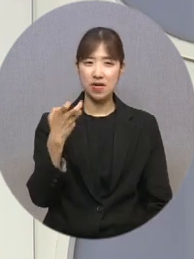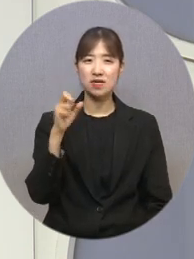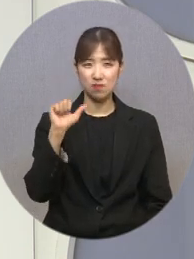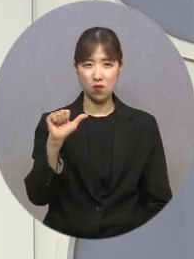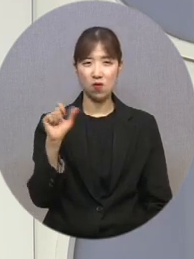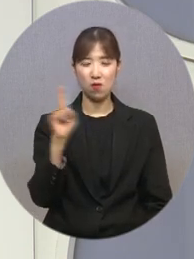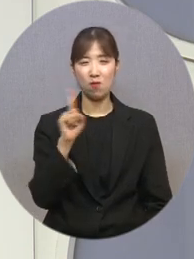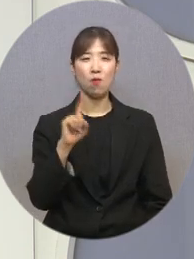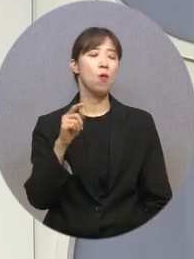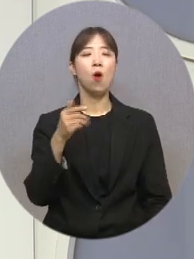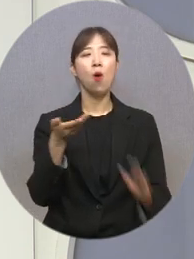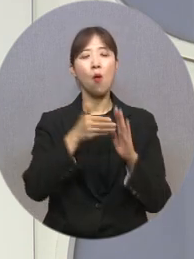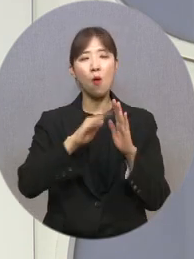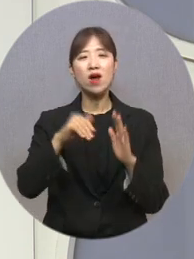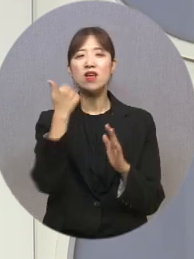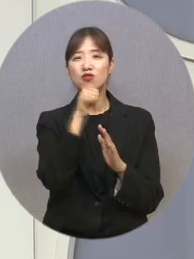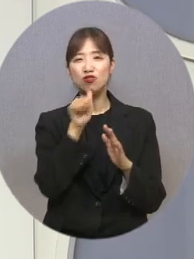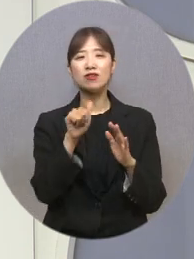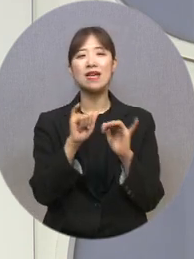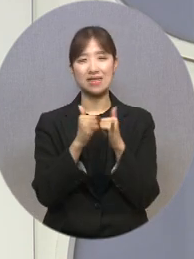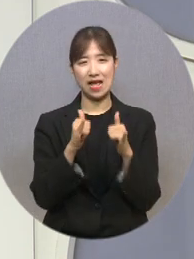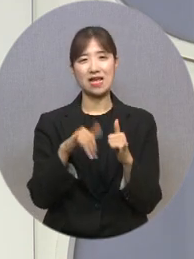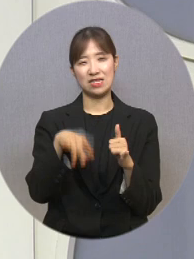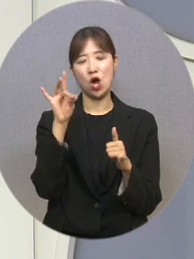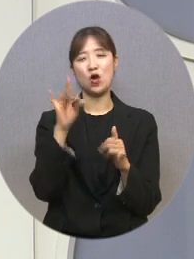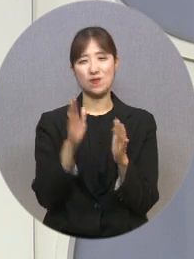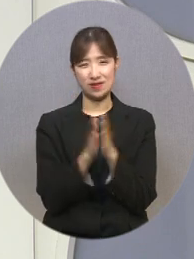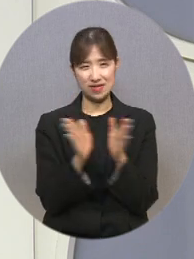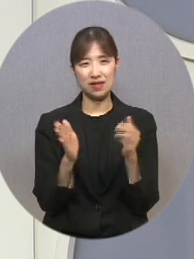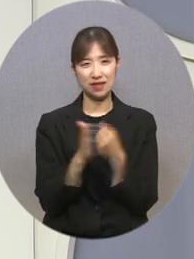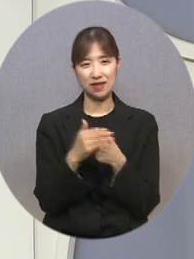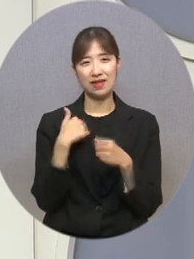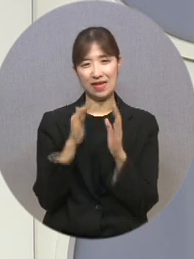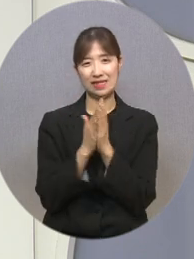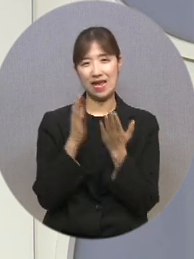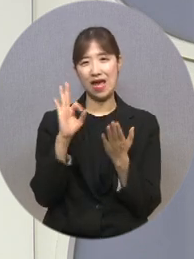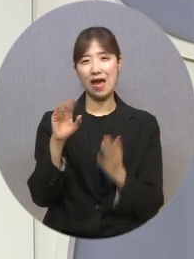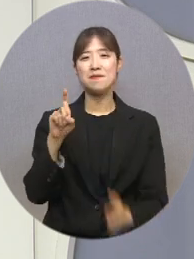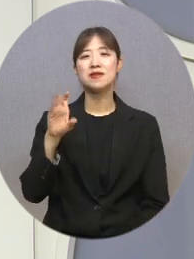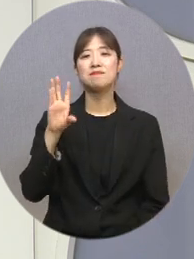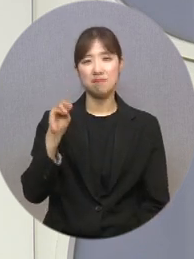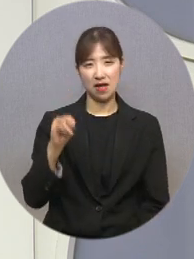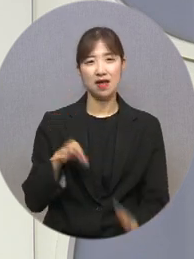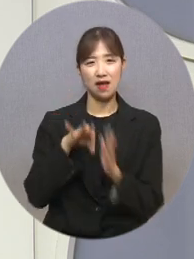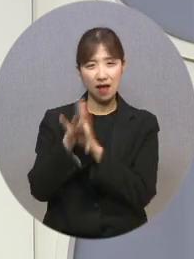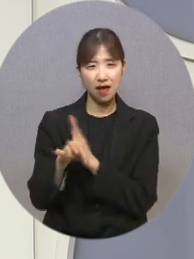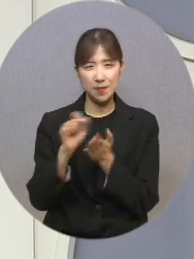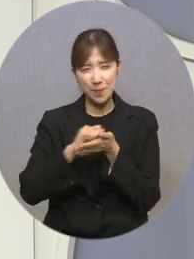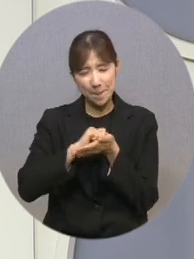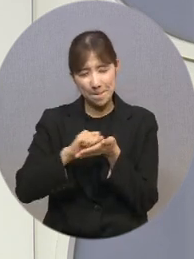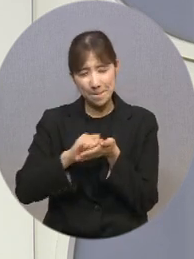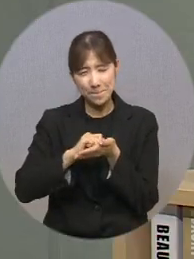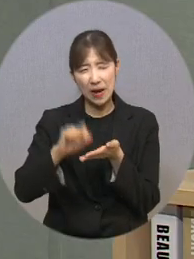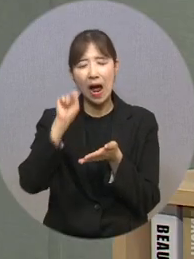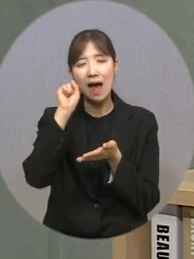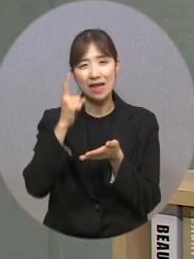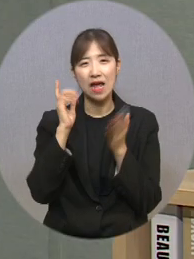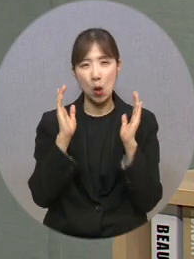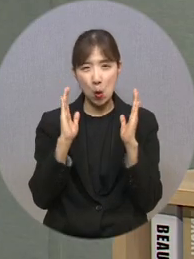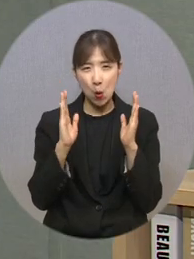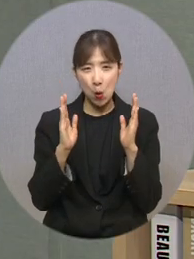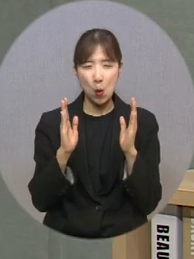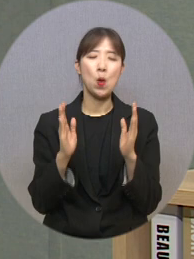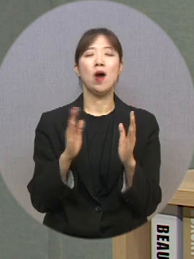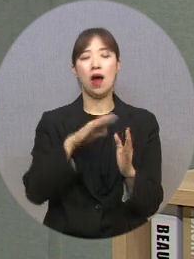공인중개사 제도가 이제 처음 생겼습니다. 네. 그래서 제가 한 책값 한 10만 원 정도 들여가지고 열심히 한 달 공부해가지고 이제